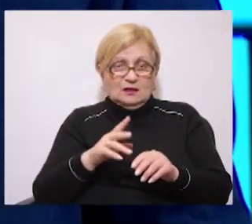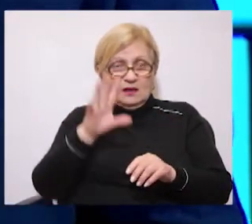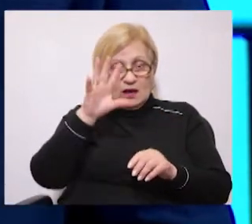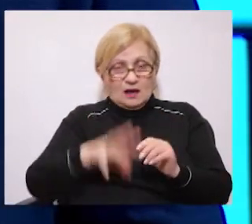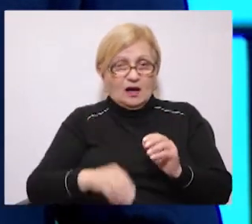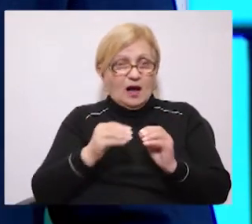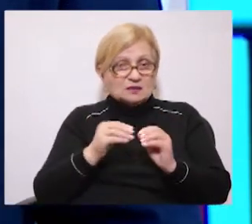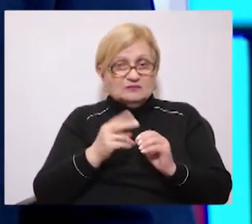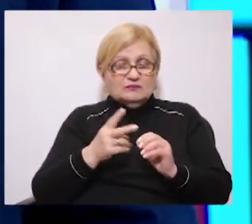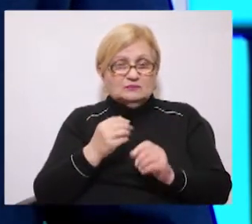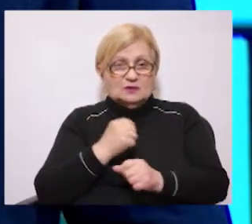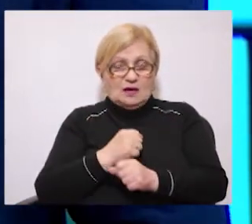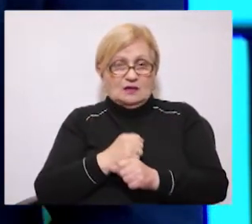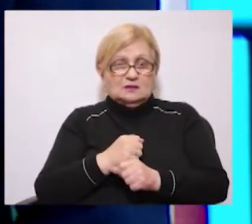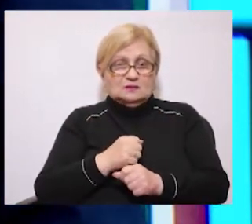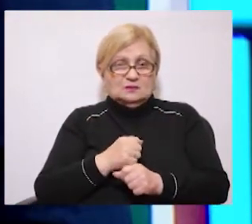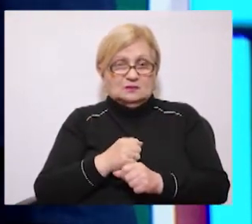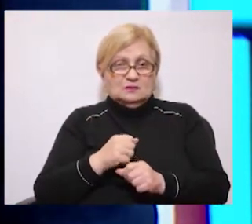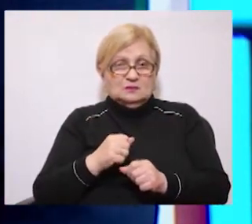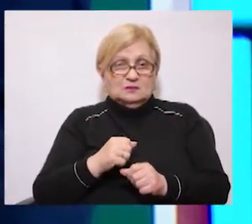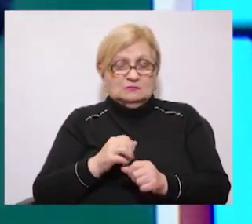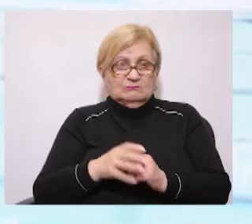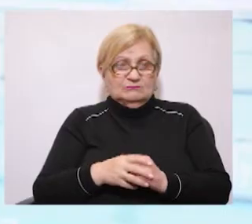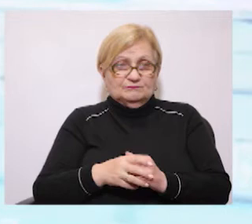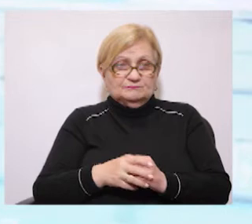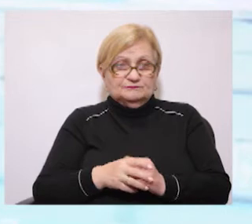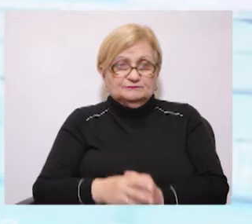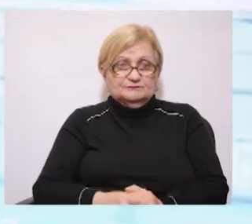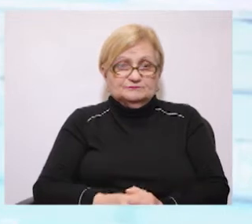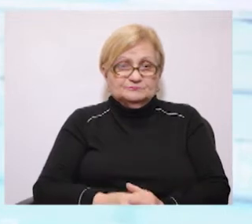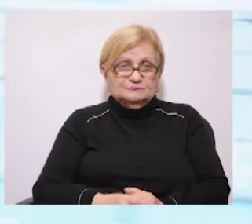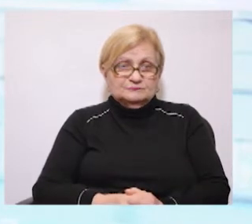გაკეთება აუცილებელია. მერწმუნეთ, 10-ვეს გაკეთება აუცილებელია.